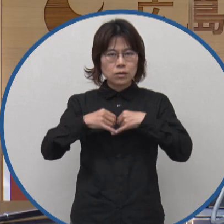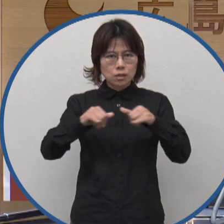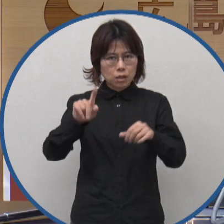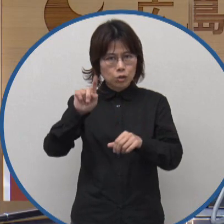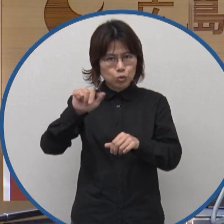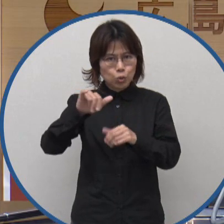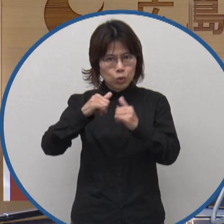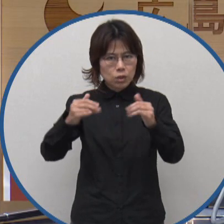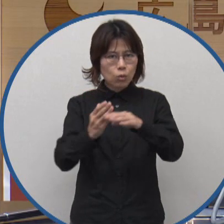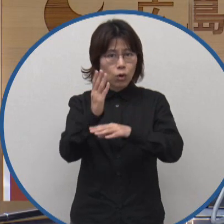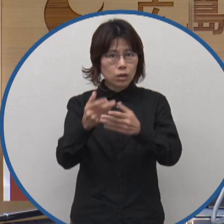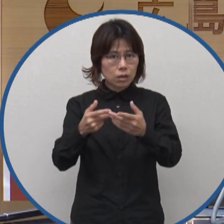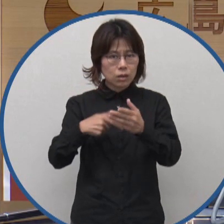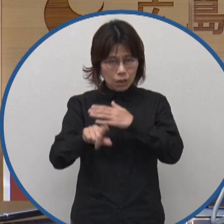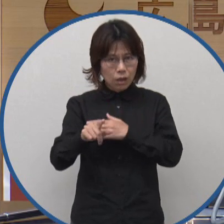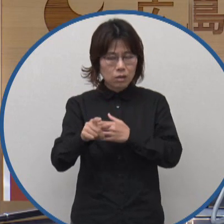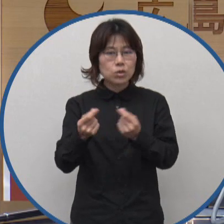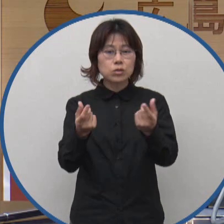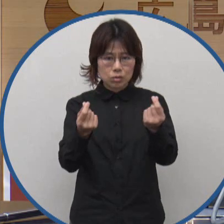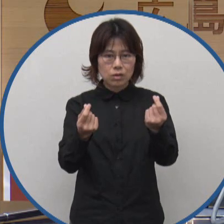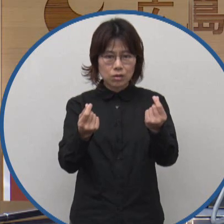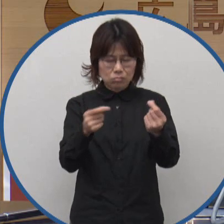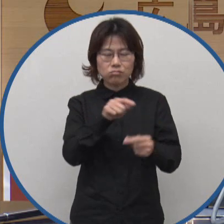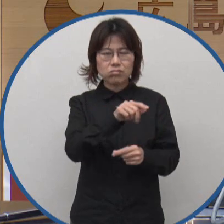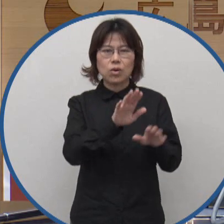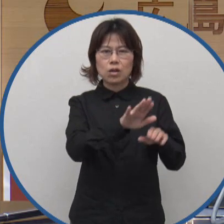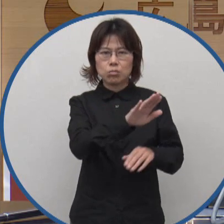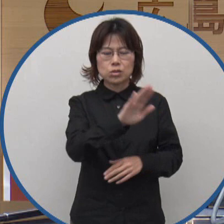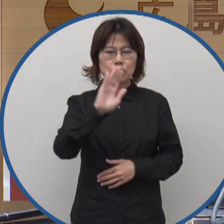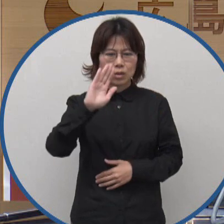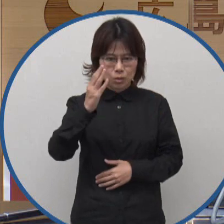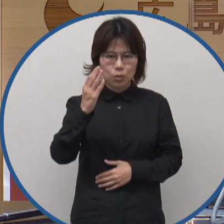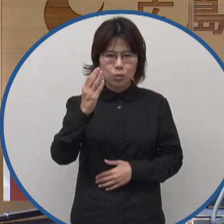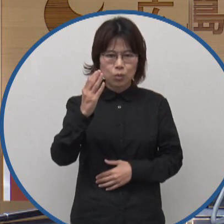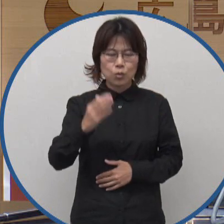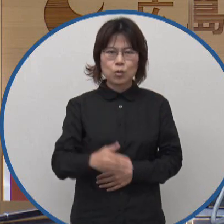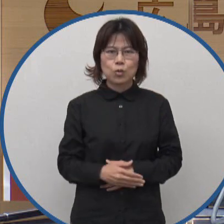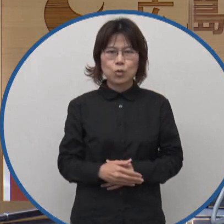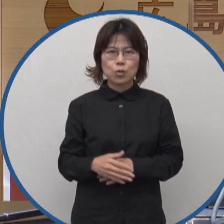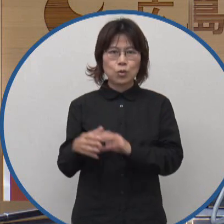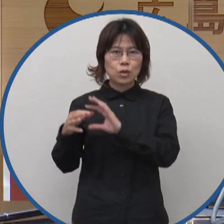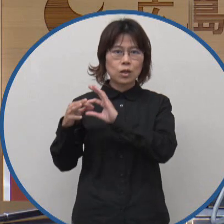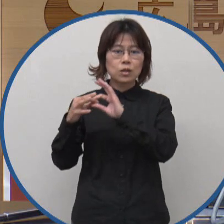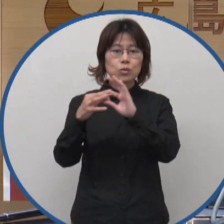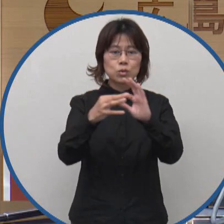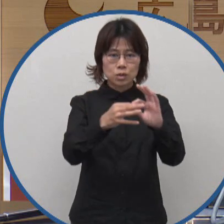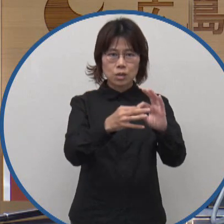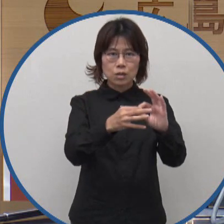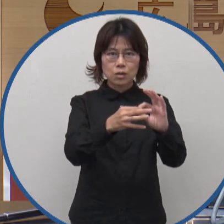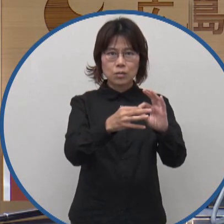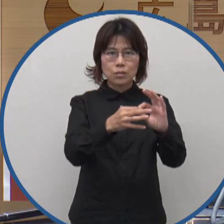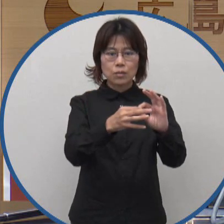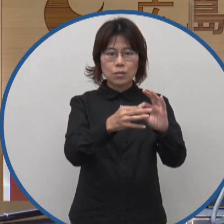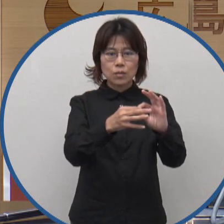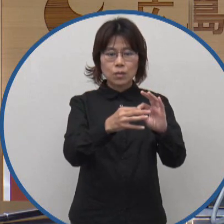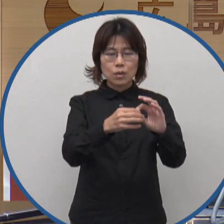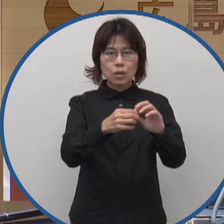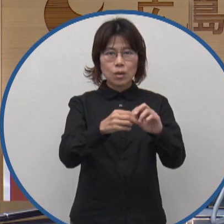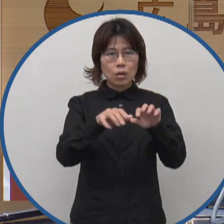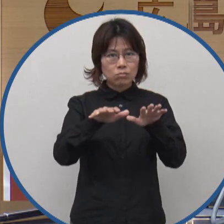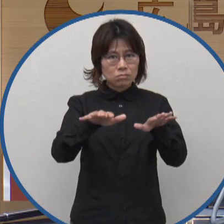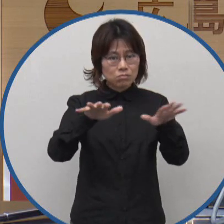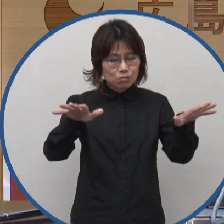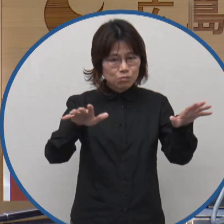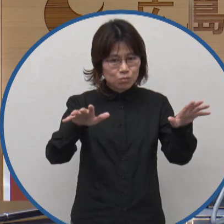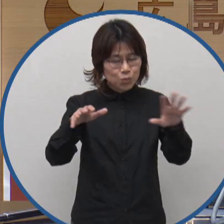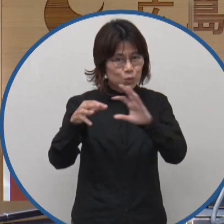ですね、まあ、それももちろんあるんですけども、継続して、この拡大し続けるかど